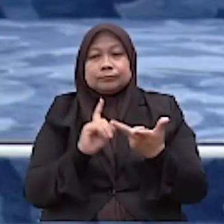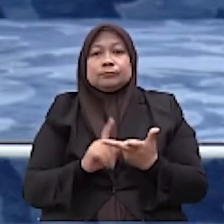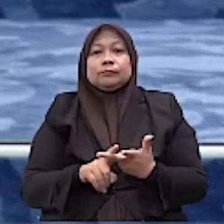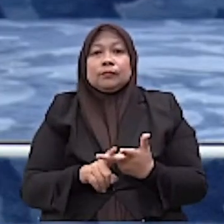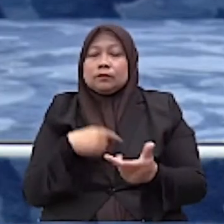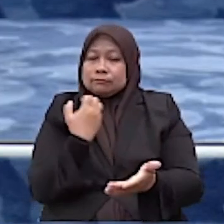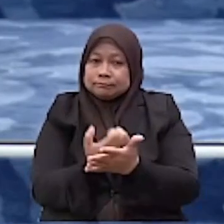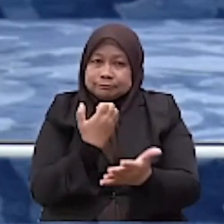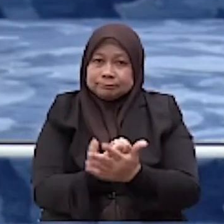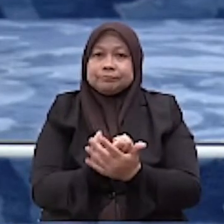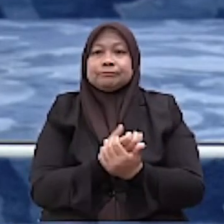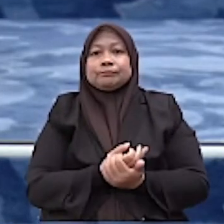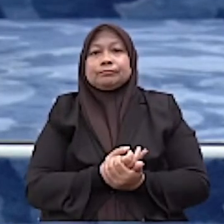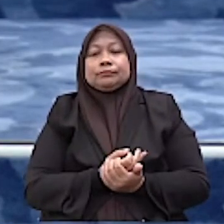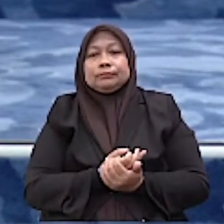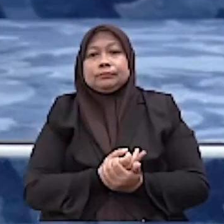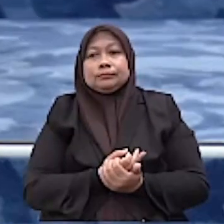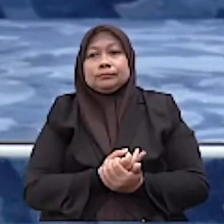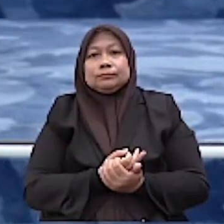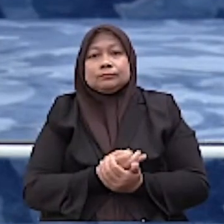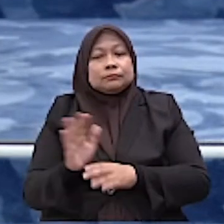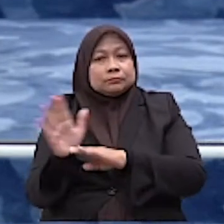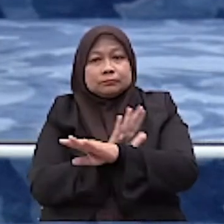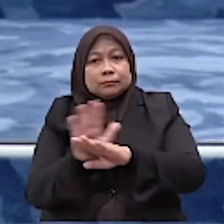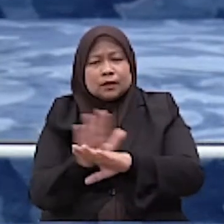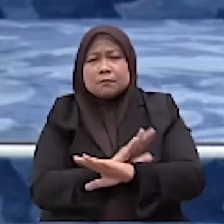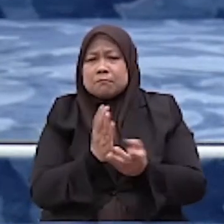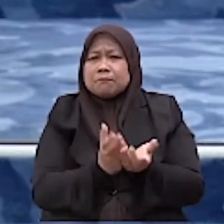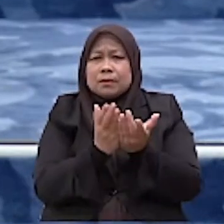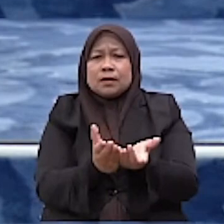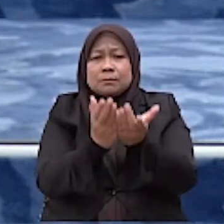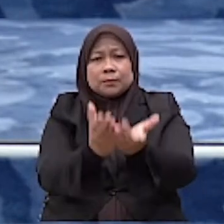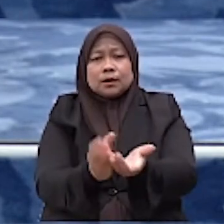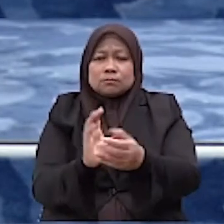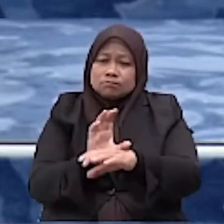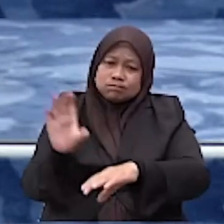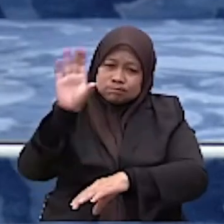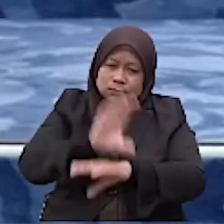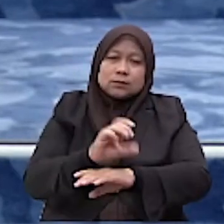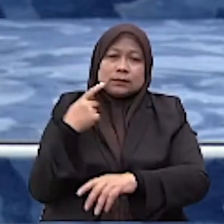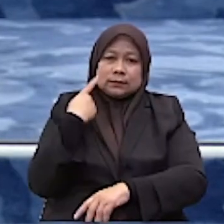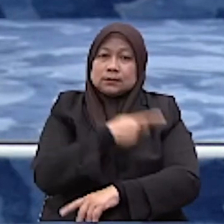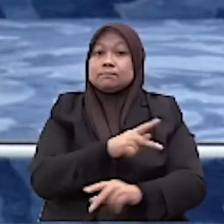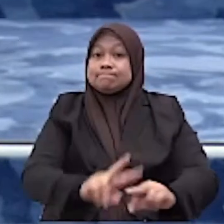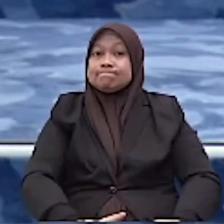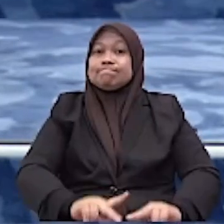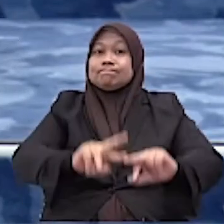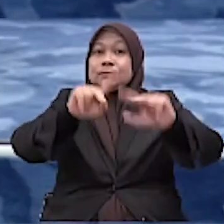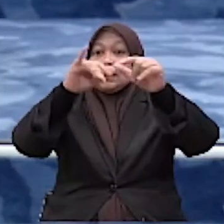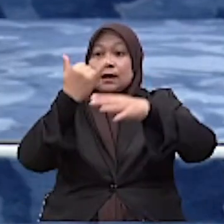Ekonomi soal eh perdagangan pelaporan itu kita harus tingkatkan dalam